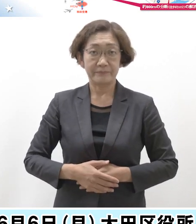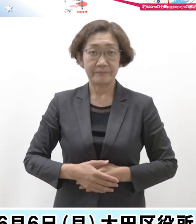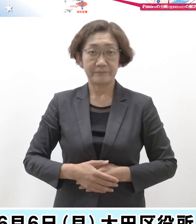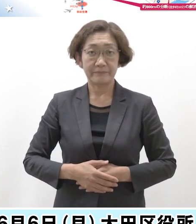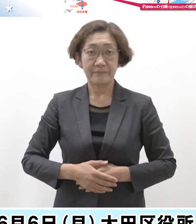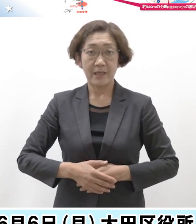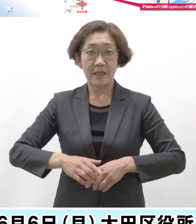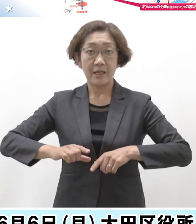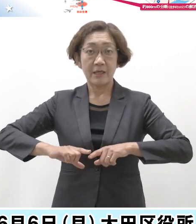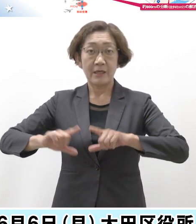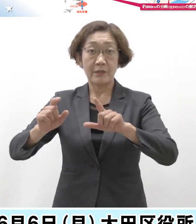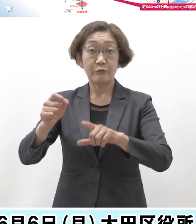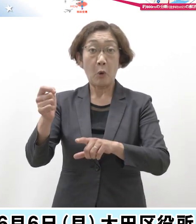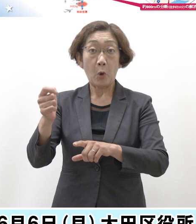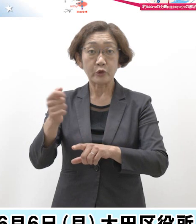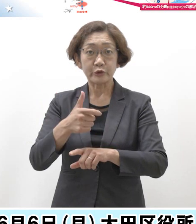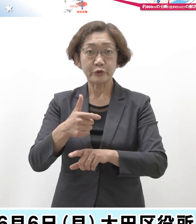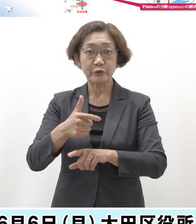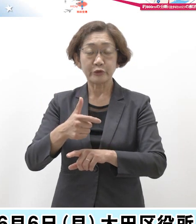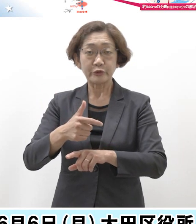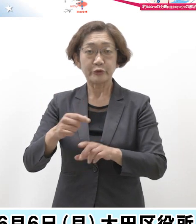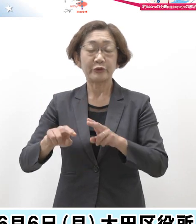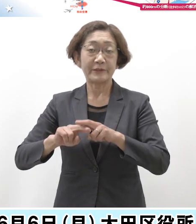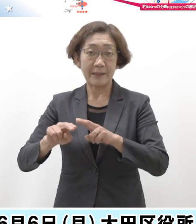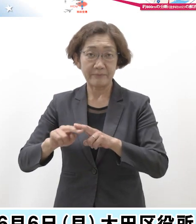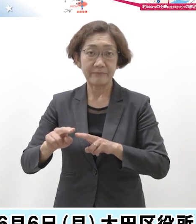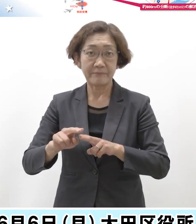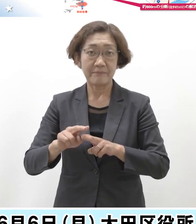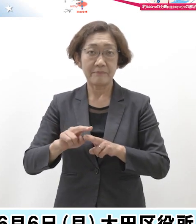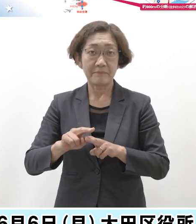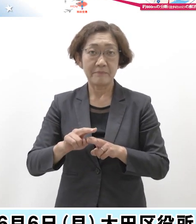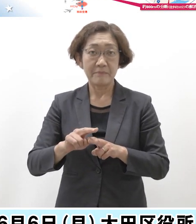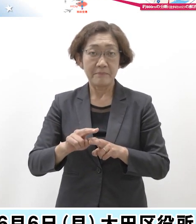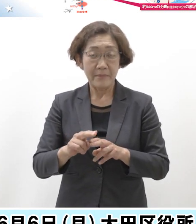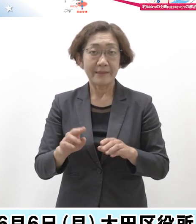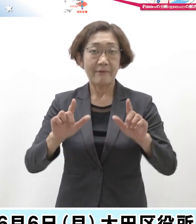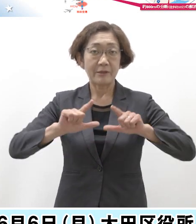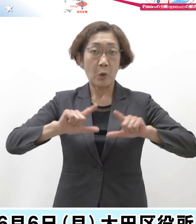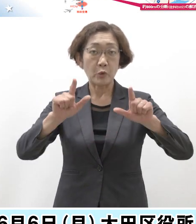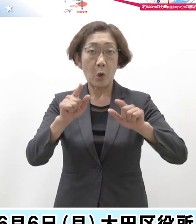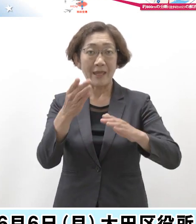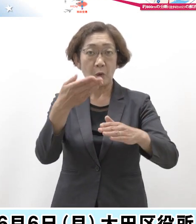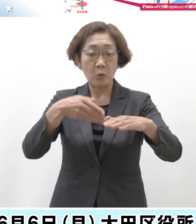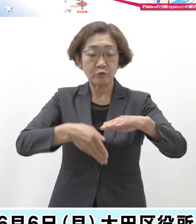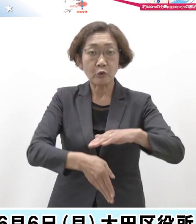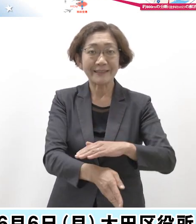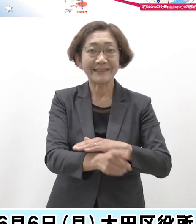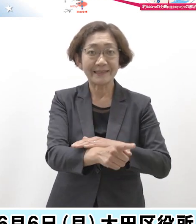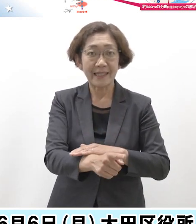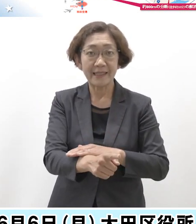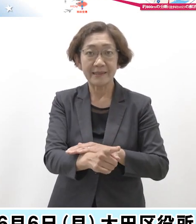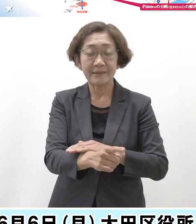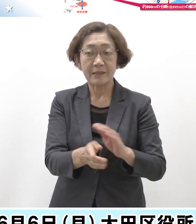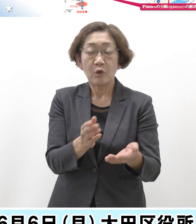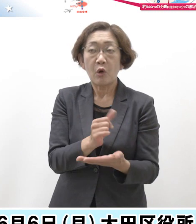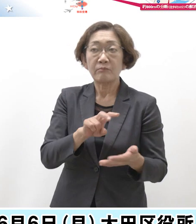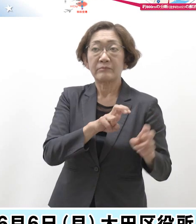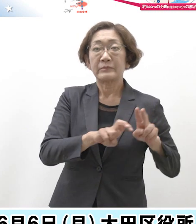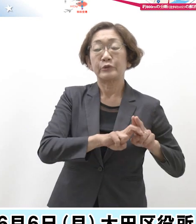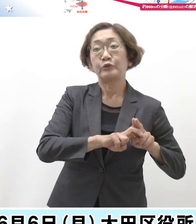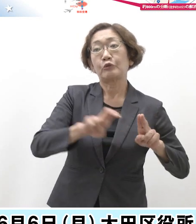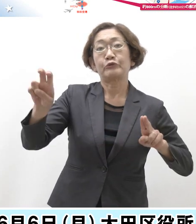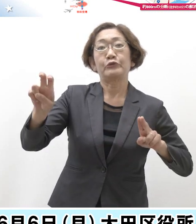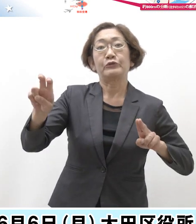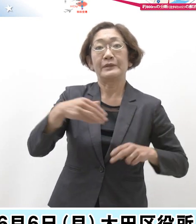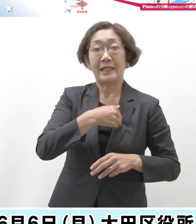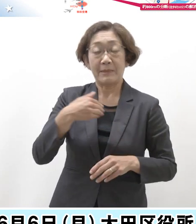東急東横線、東京メトロ副都心線などと総合直通運転が可能となり、